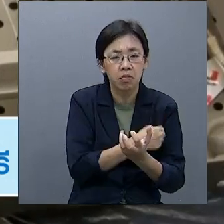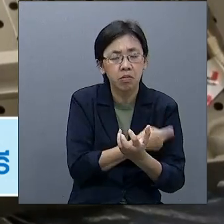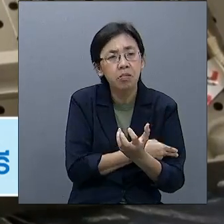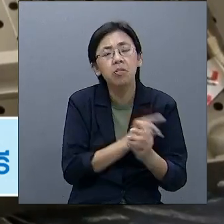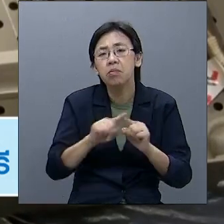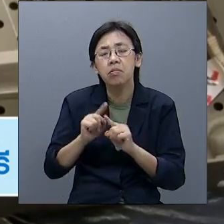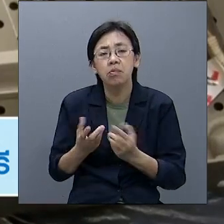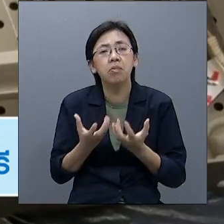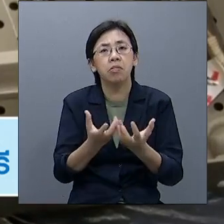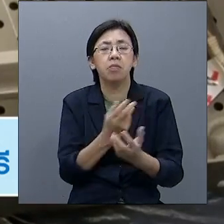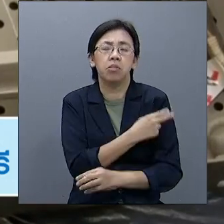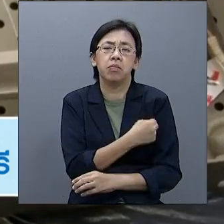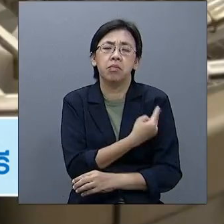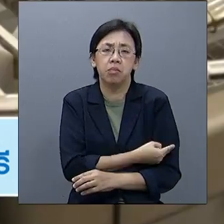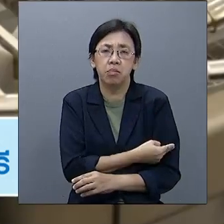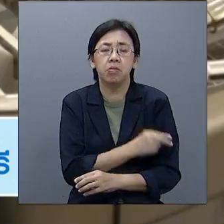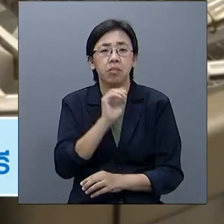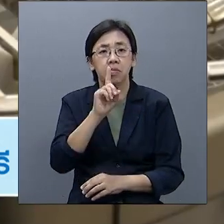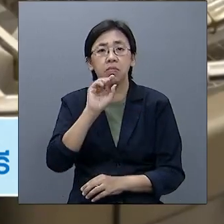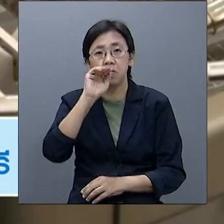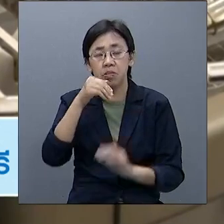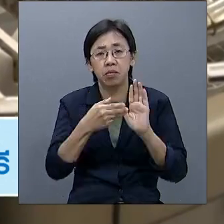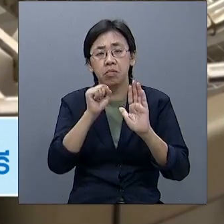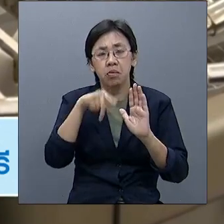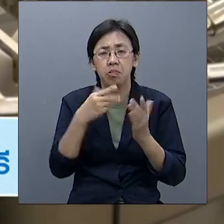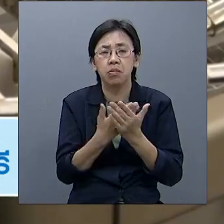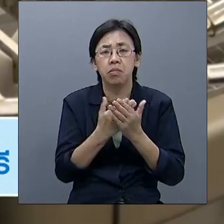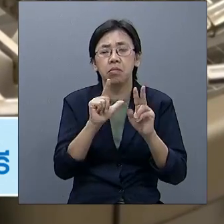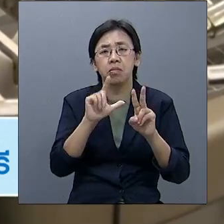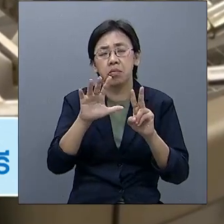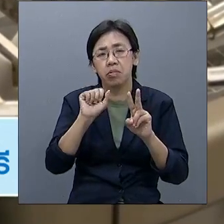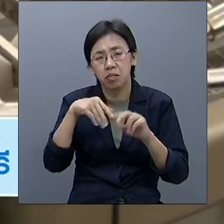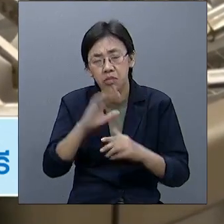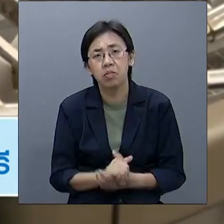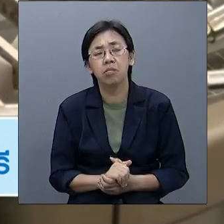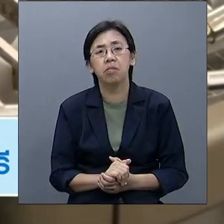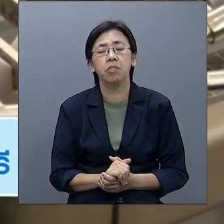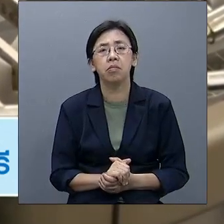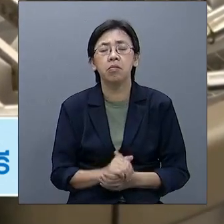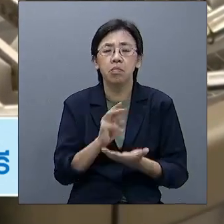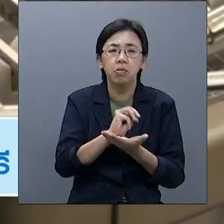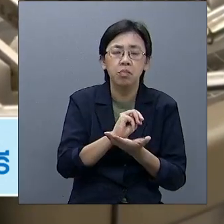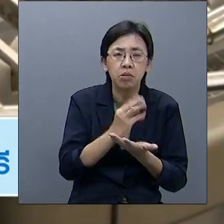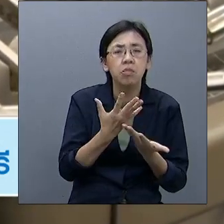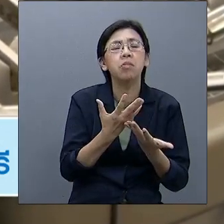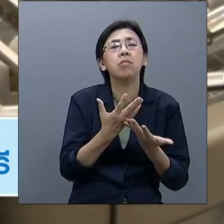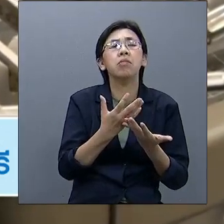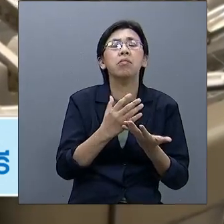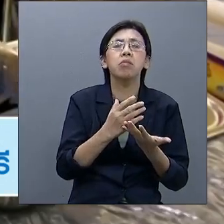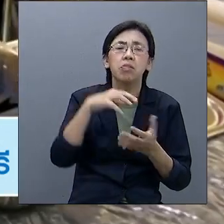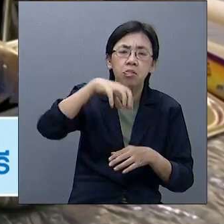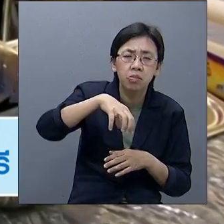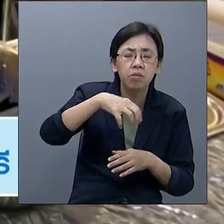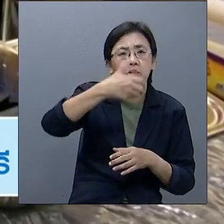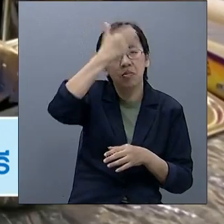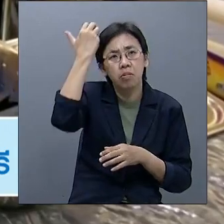ซึ่งเรื่องนี้ก็มีหน่วยงานต่างๆนะมาร่วมกันไม่ว่าจะเป็นสโมสรไลออนด่านช้างสุพรรณบุรีสโมสรไลออนนครปฐม